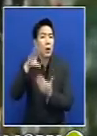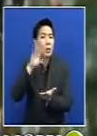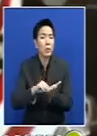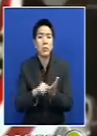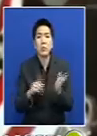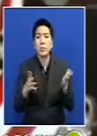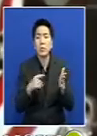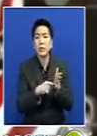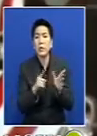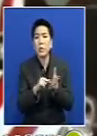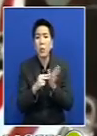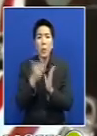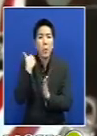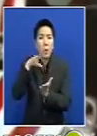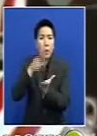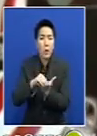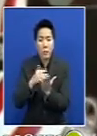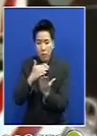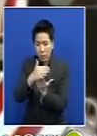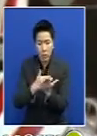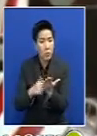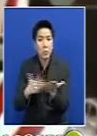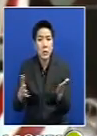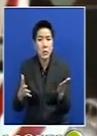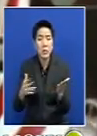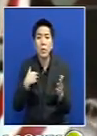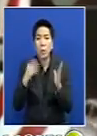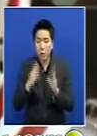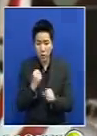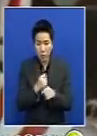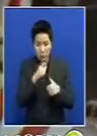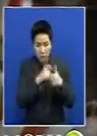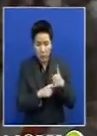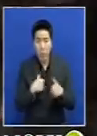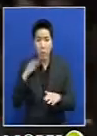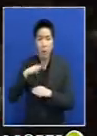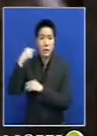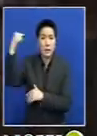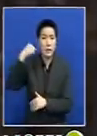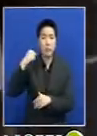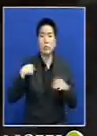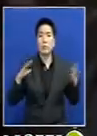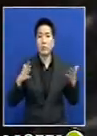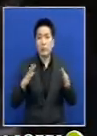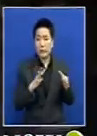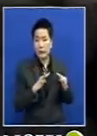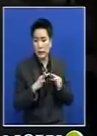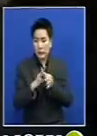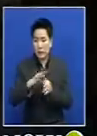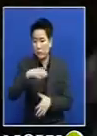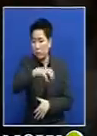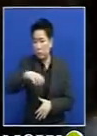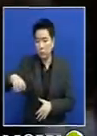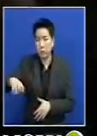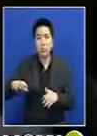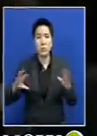รหรือที่เรียกว่าประวัติขาวและผู้ปฏิบัติการไม่จำเป็นต้องมีสายบังคับบัญชาหรือเชื่อมโยงกับองค์กรก่อ